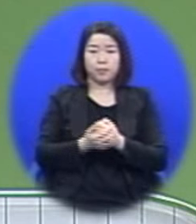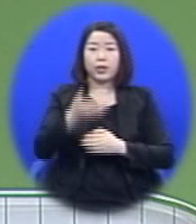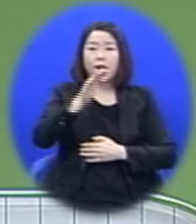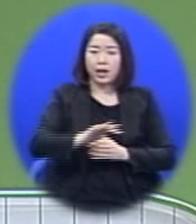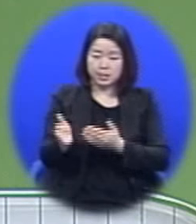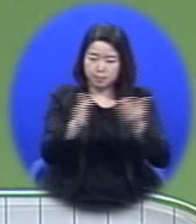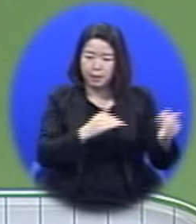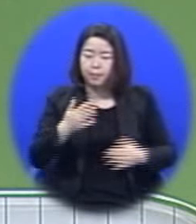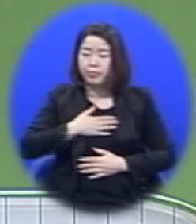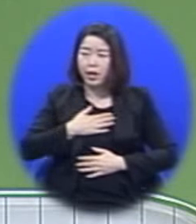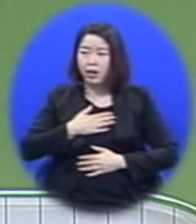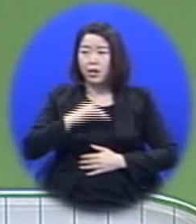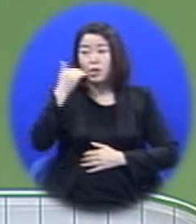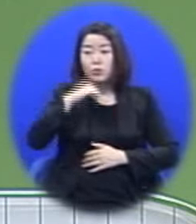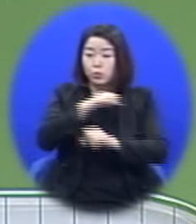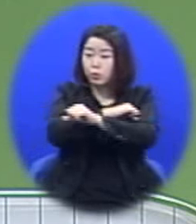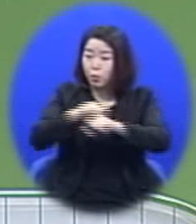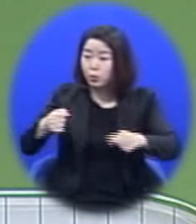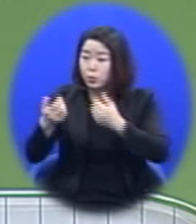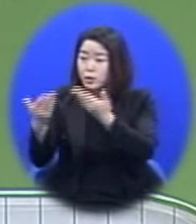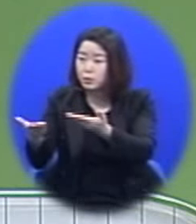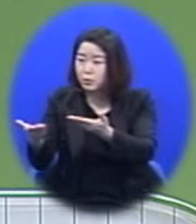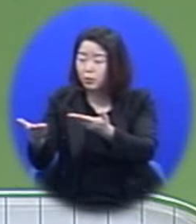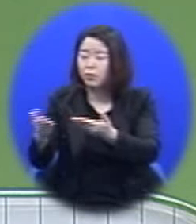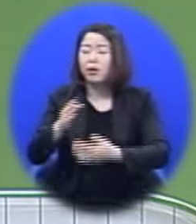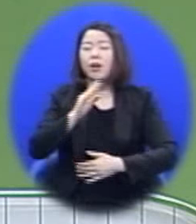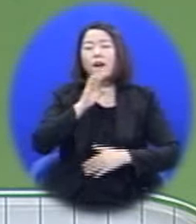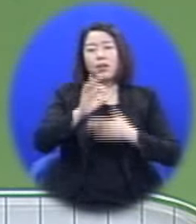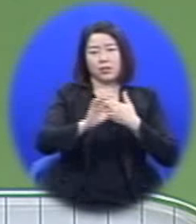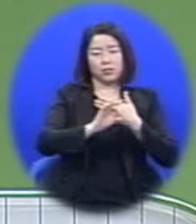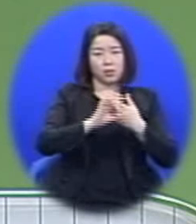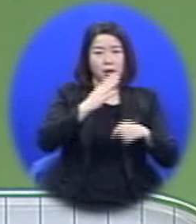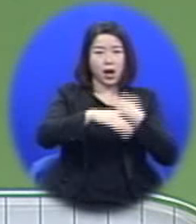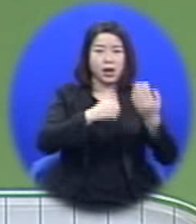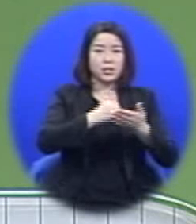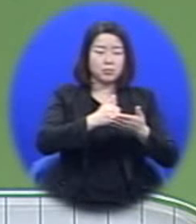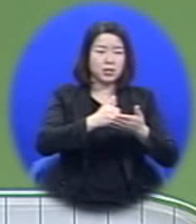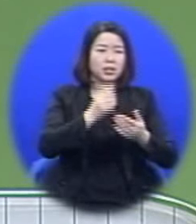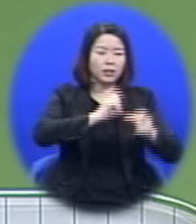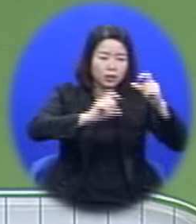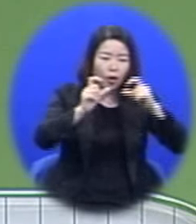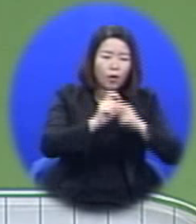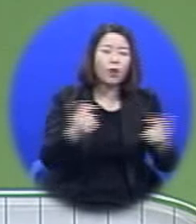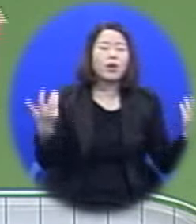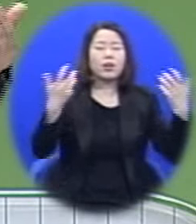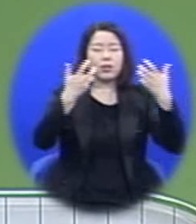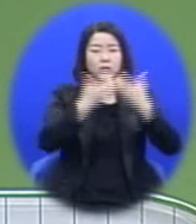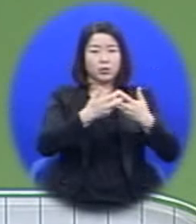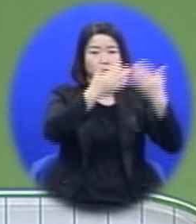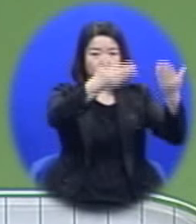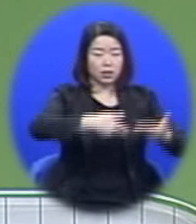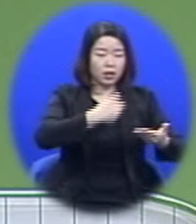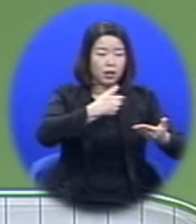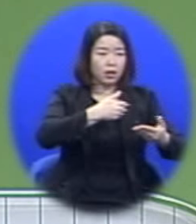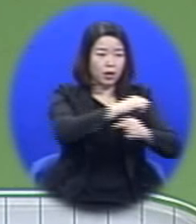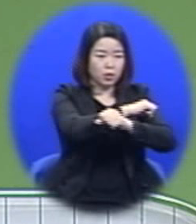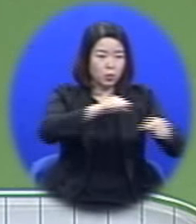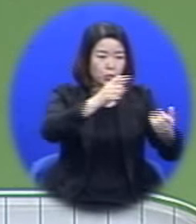용서했어요. 그러면 하나님이 후이되어 누르고 흔들어 넘치도록 해서 내게 갚아줘요. 이건 진짜